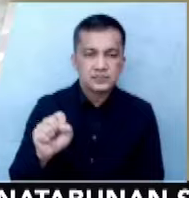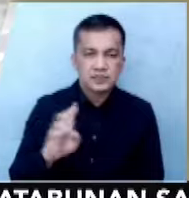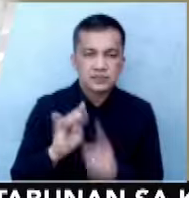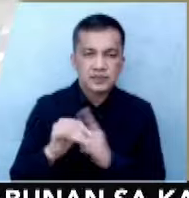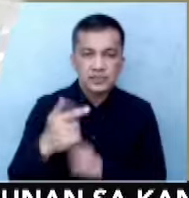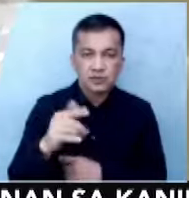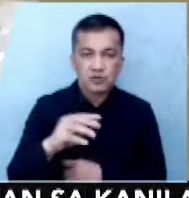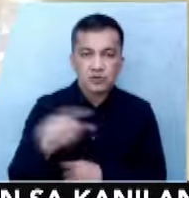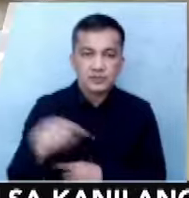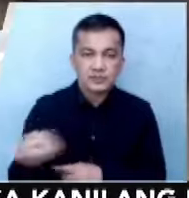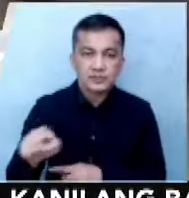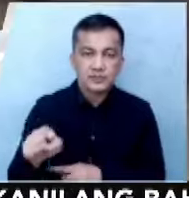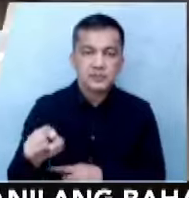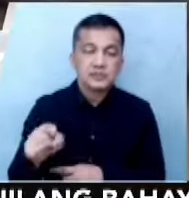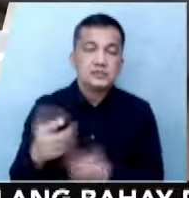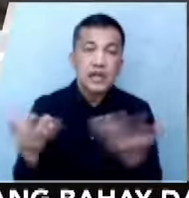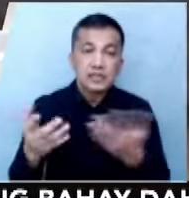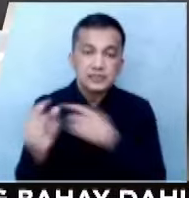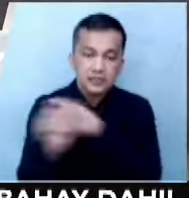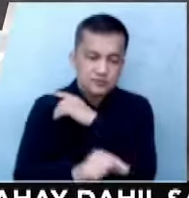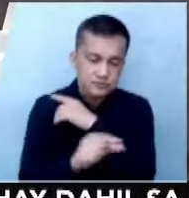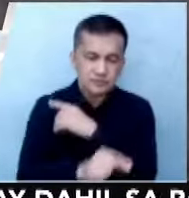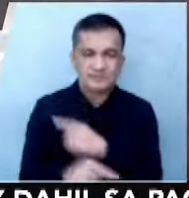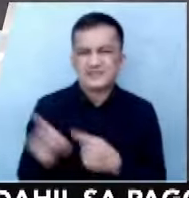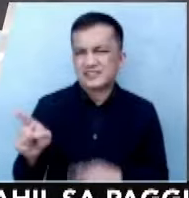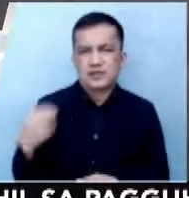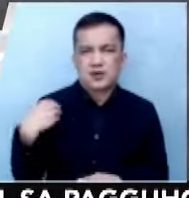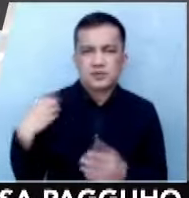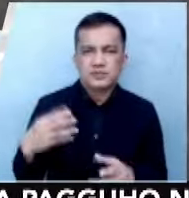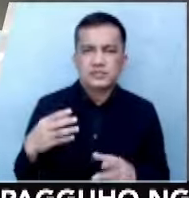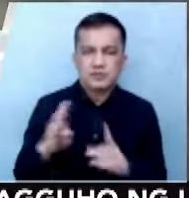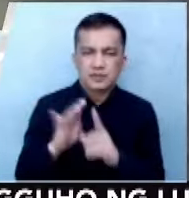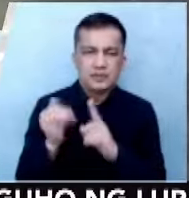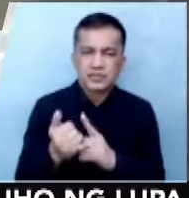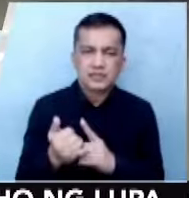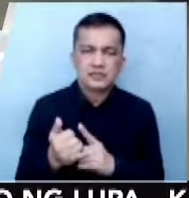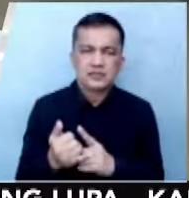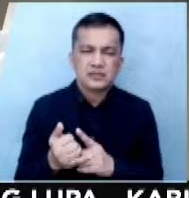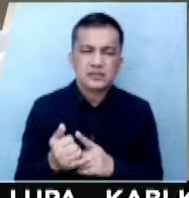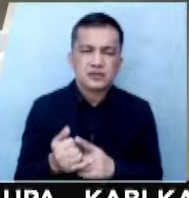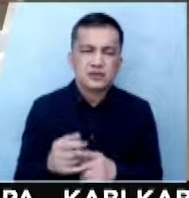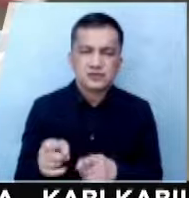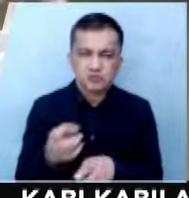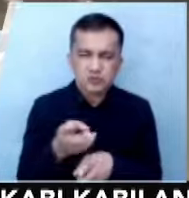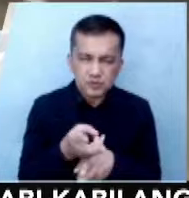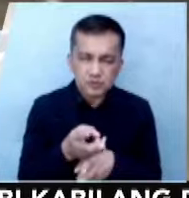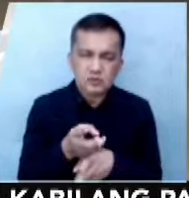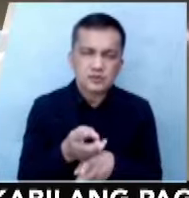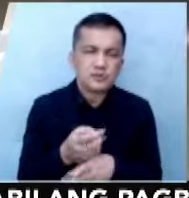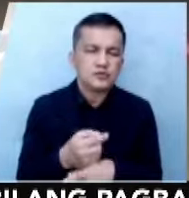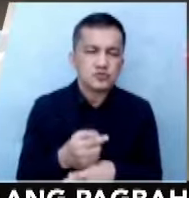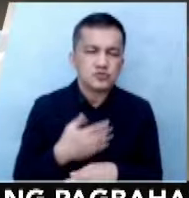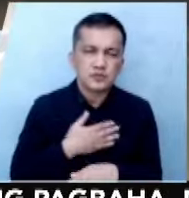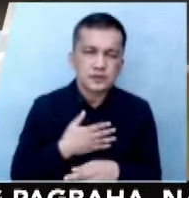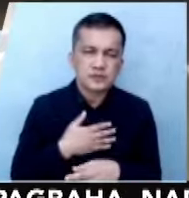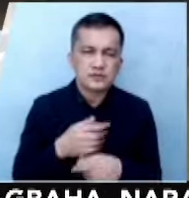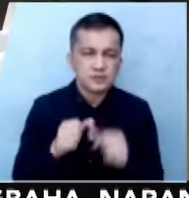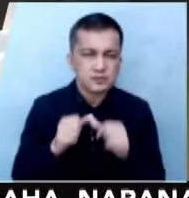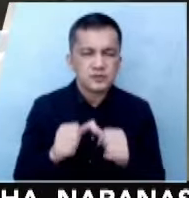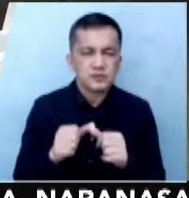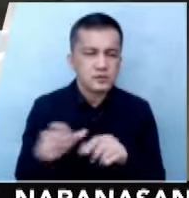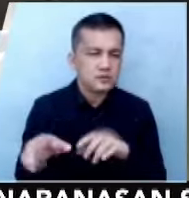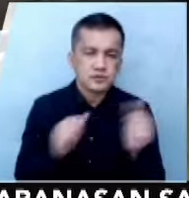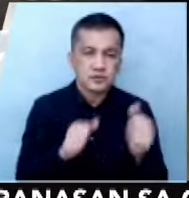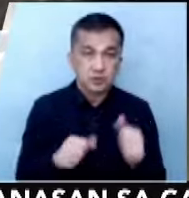Kaya ang mga opisyal ng barangay ayaw pa rin magpakasiguro. Okay na kayo dyan. Talagang hindi na kayo